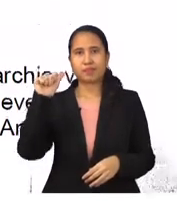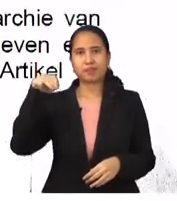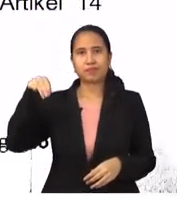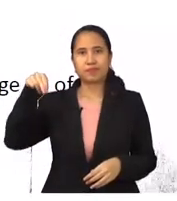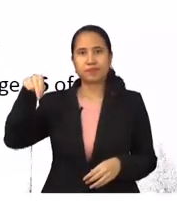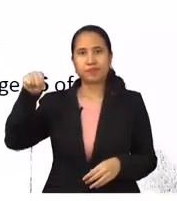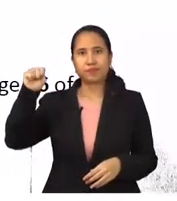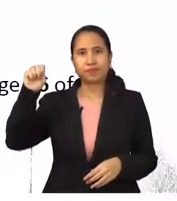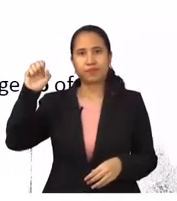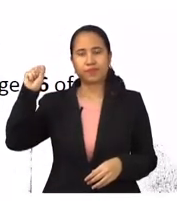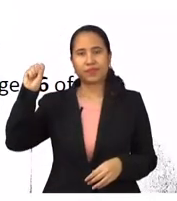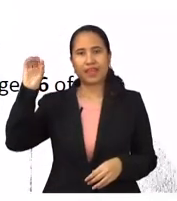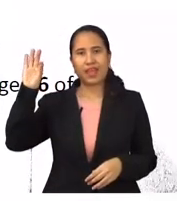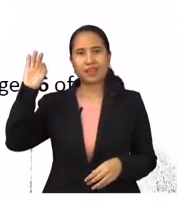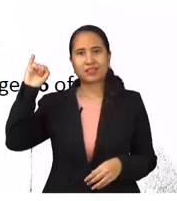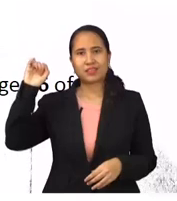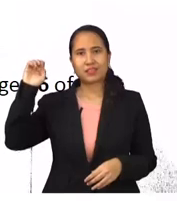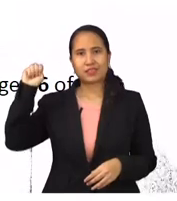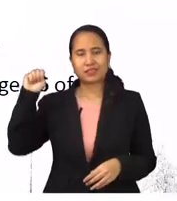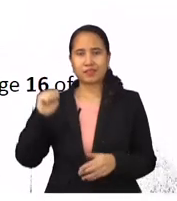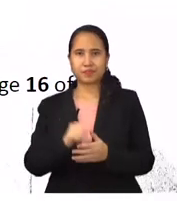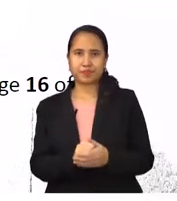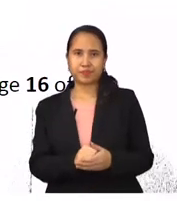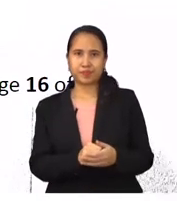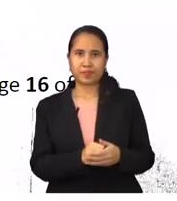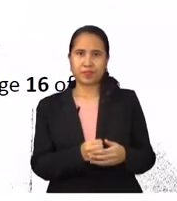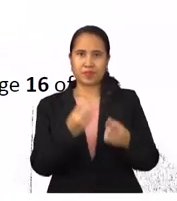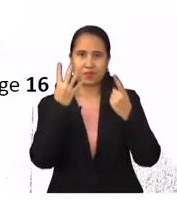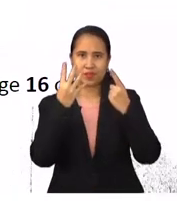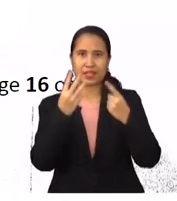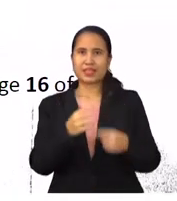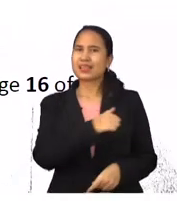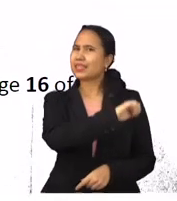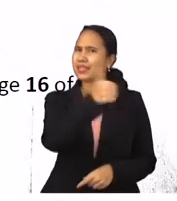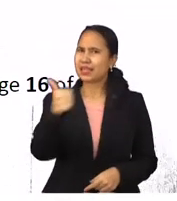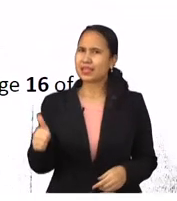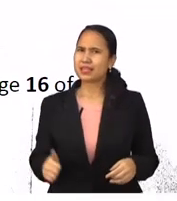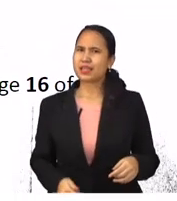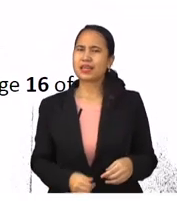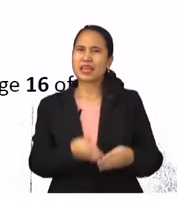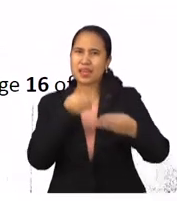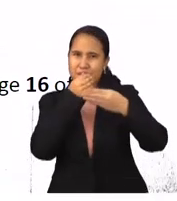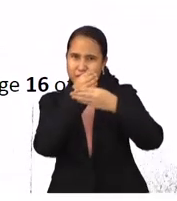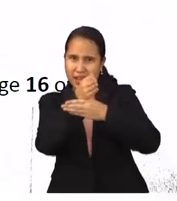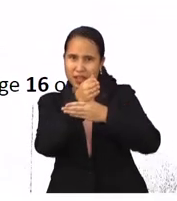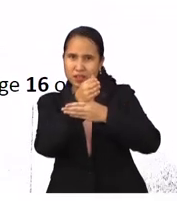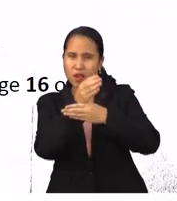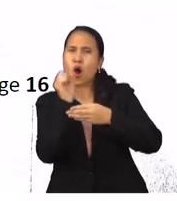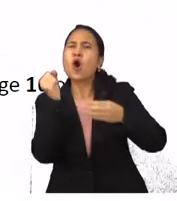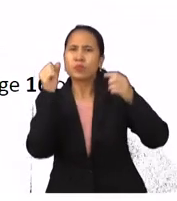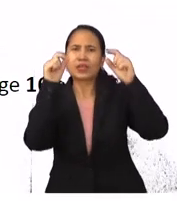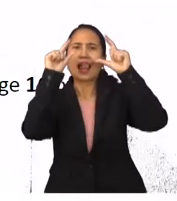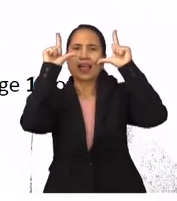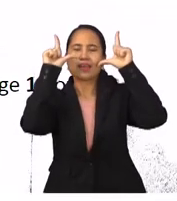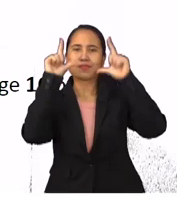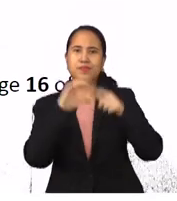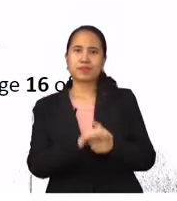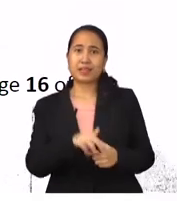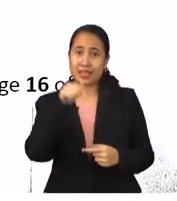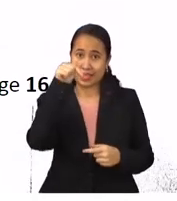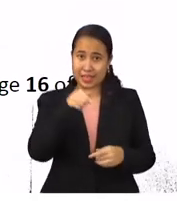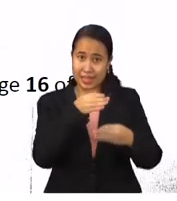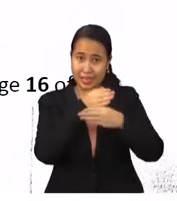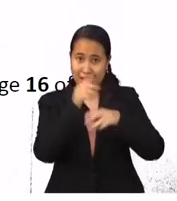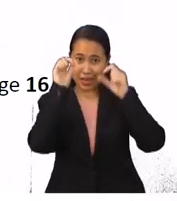Artikel 14. Een ieder heeft het recht op leven. Dit recht wordt beschermd door de wet. Dit recht op leven is